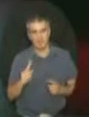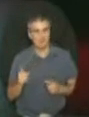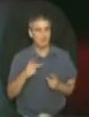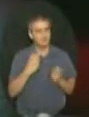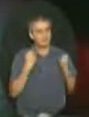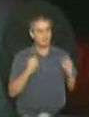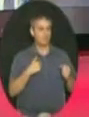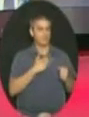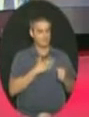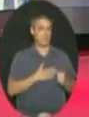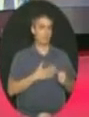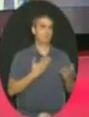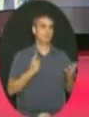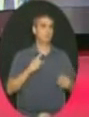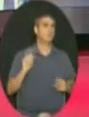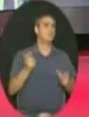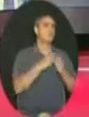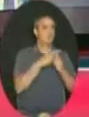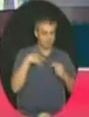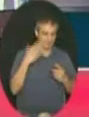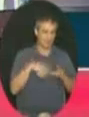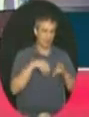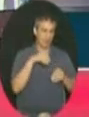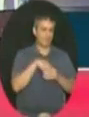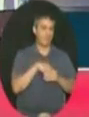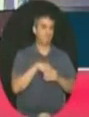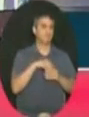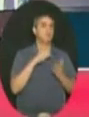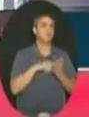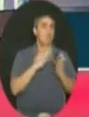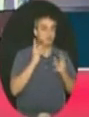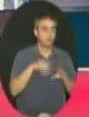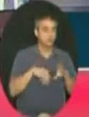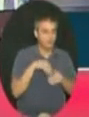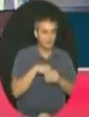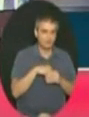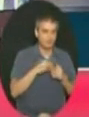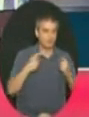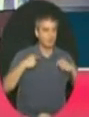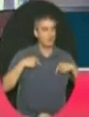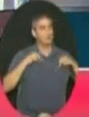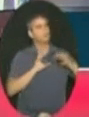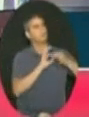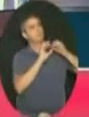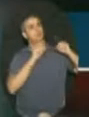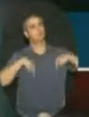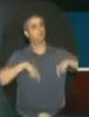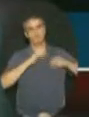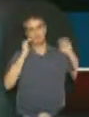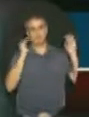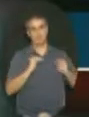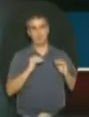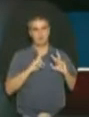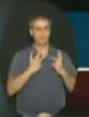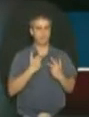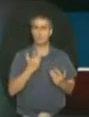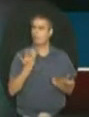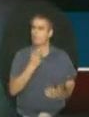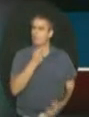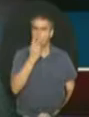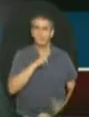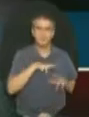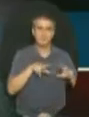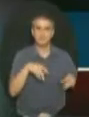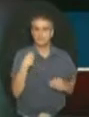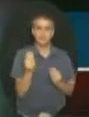דמוקרטי, אנחנו רוצים שכל המפלגות יהיו בהם פריימריז. שיש פריימריז, התלות ביור גם היא פחותה, כי התלות היא בציבור שמוכר. אז איך הגעתם